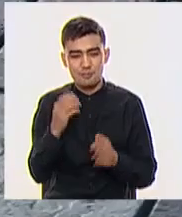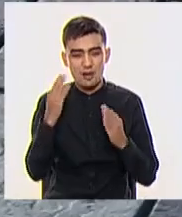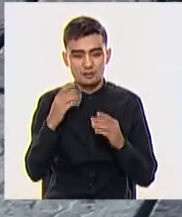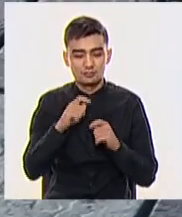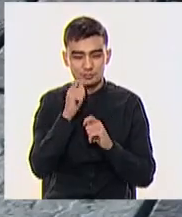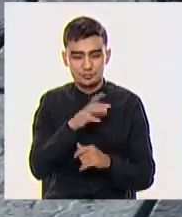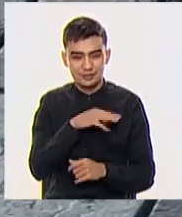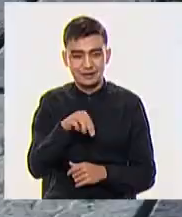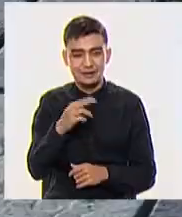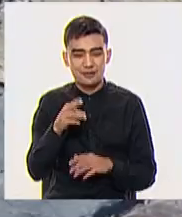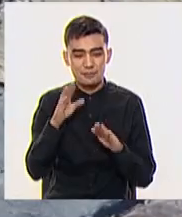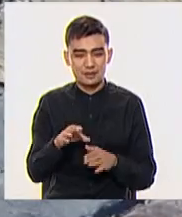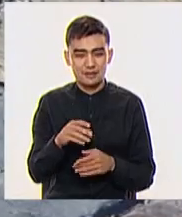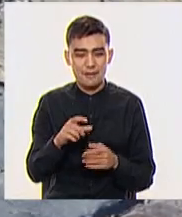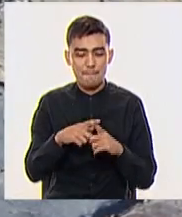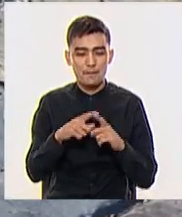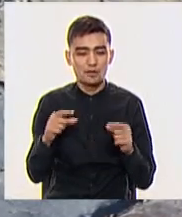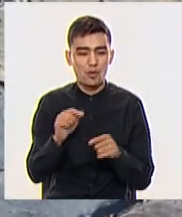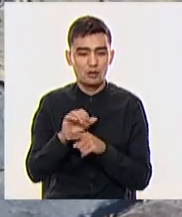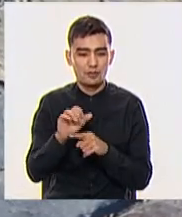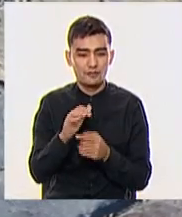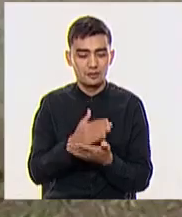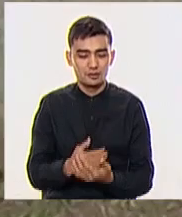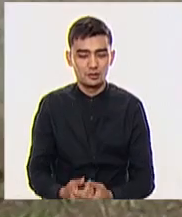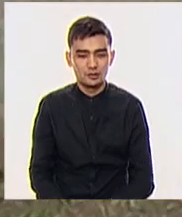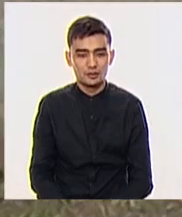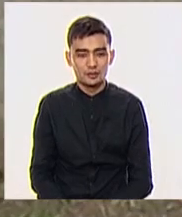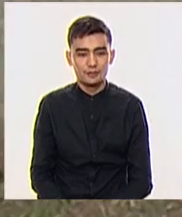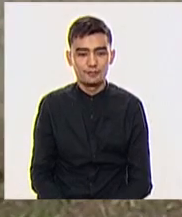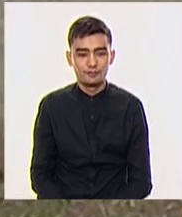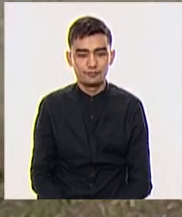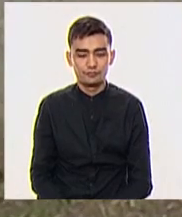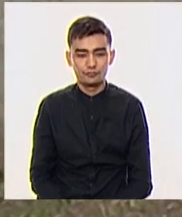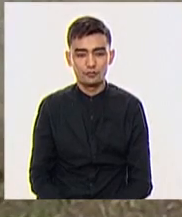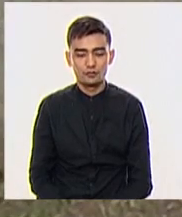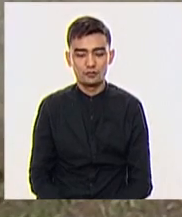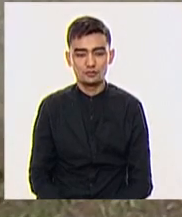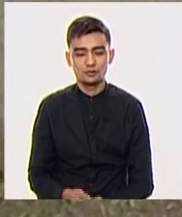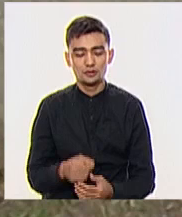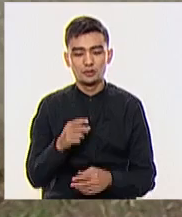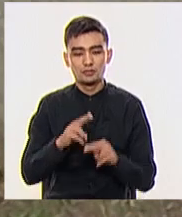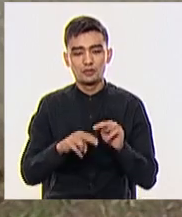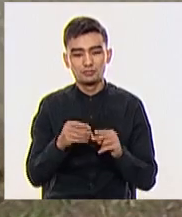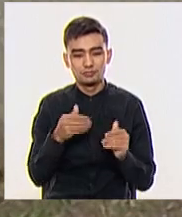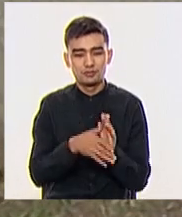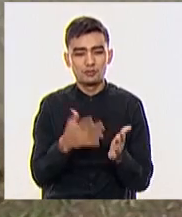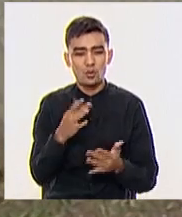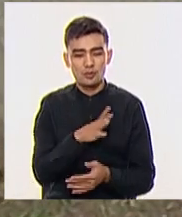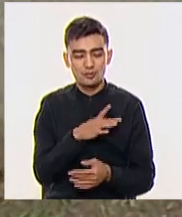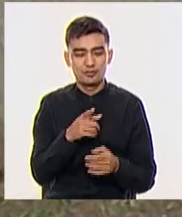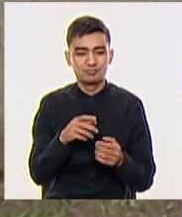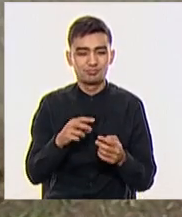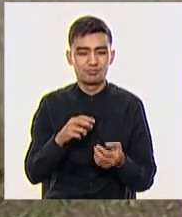еткен талдықорғандықтарға хат жазып жатыр екен. Готовится уведомление. Құрылыс кезінде кеткен кемшіліктерді жою